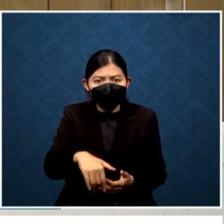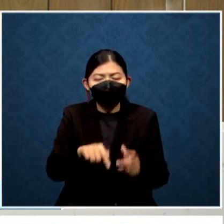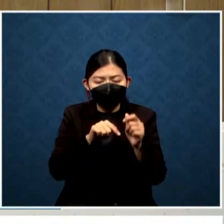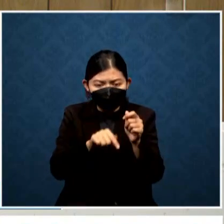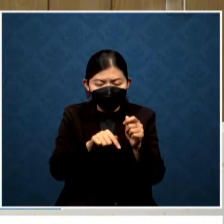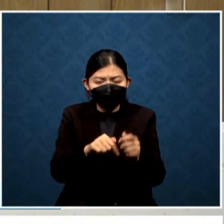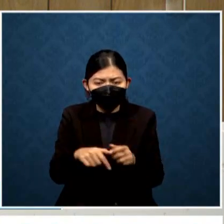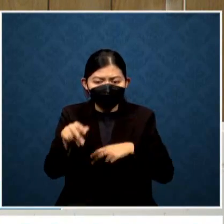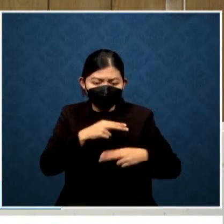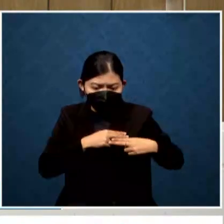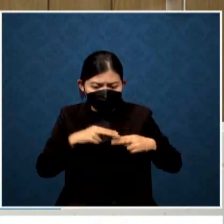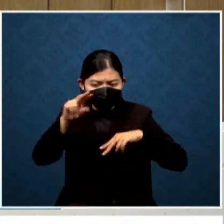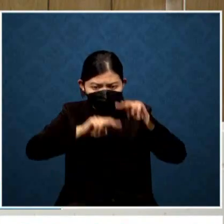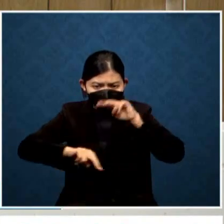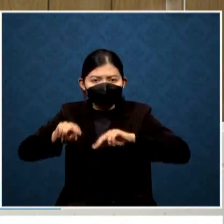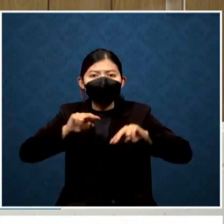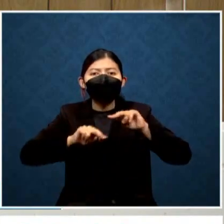นะเพราะนั้นต้องพิจารณา